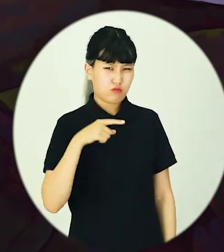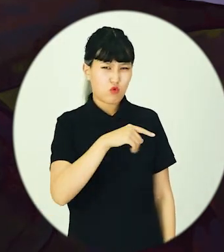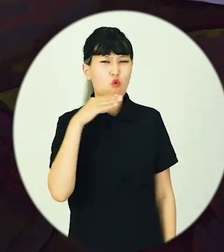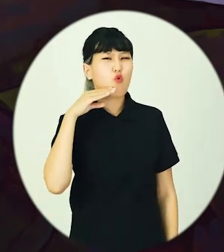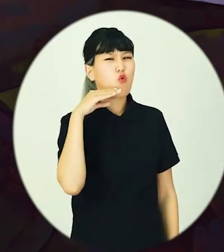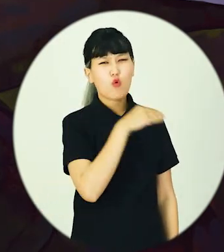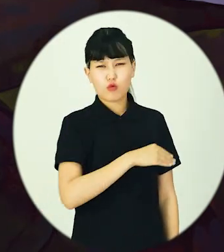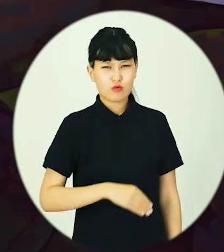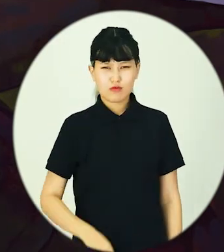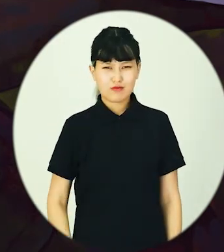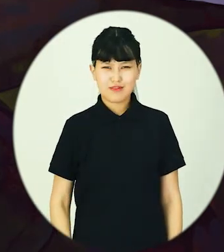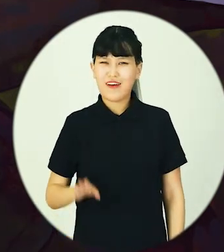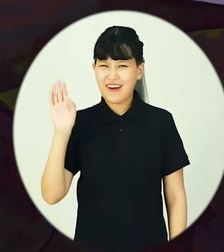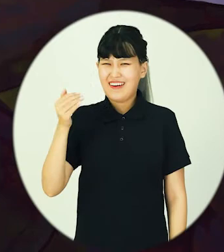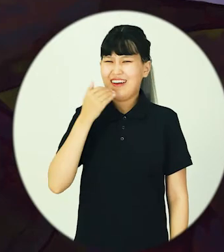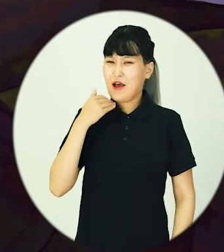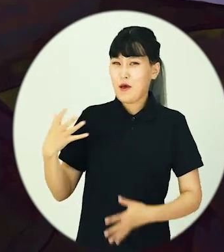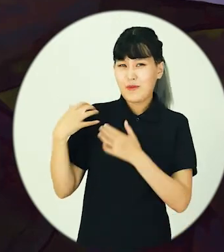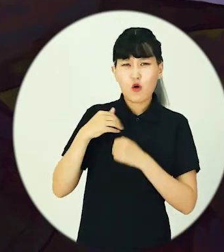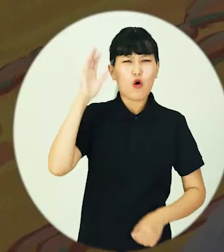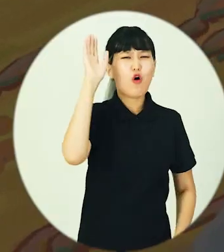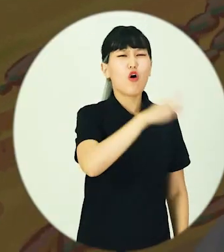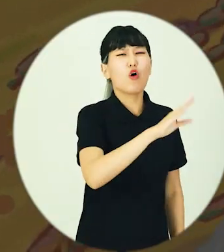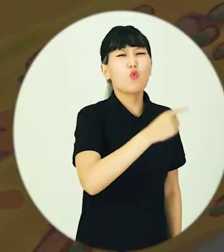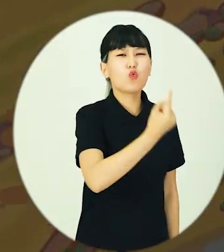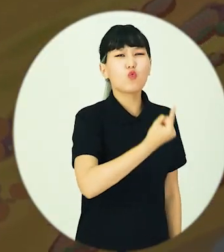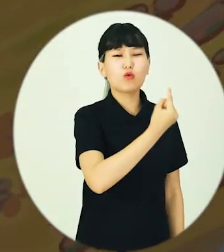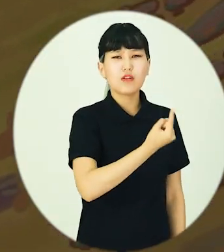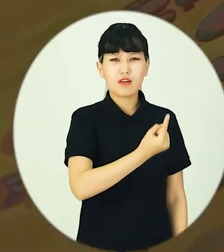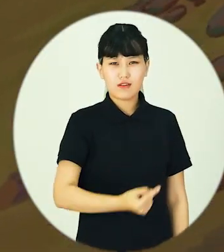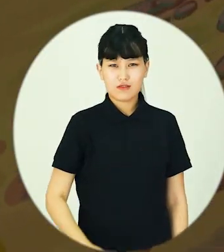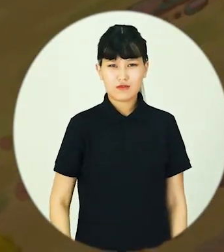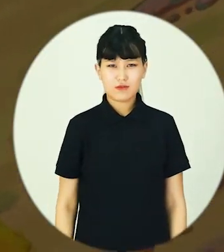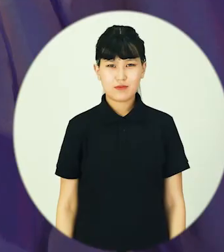Оо, чи ямар өөдгөө юм бэ? Намайг барай. Хөөе, хүлээлгээ.